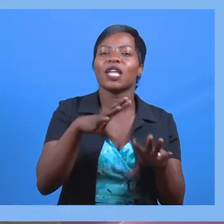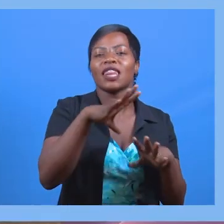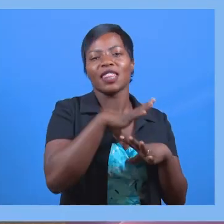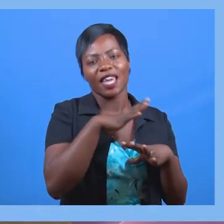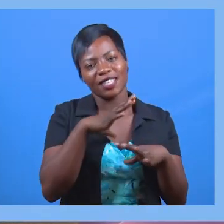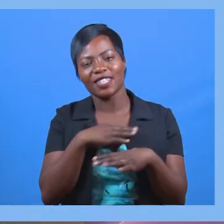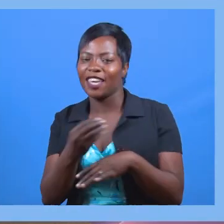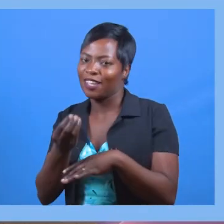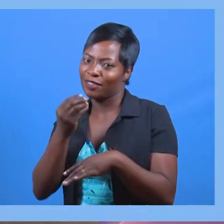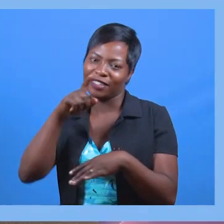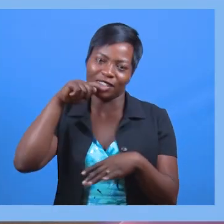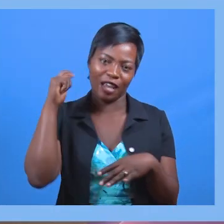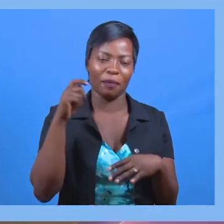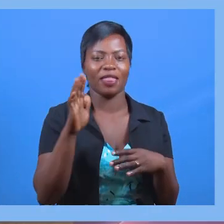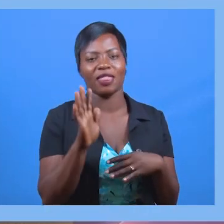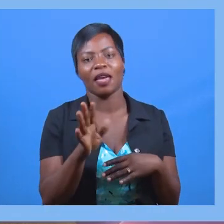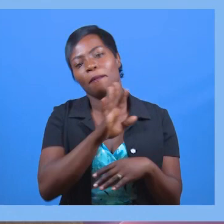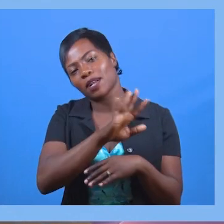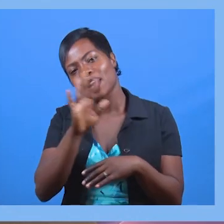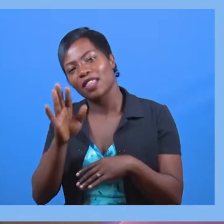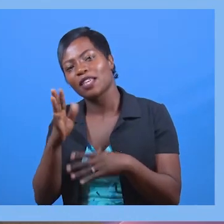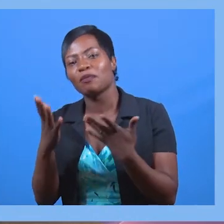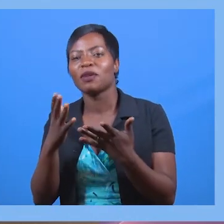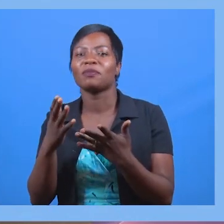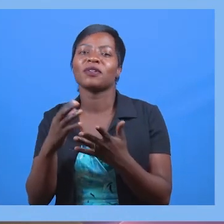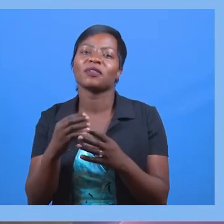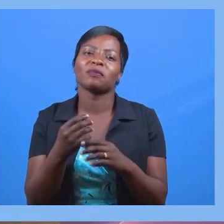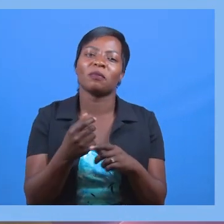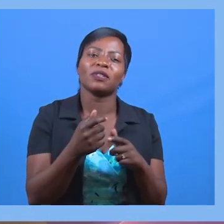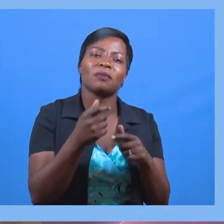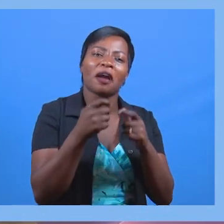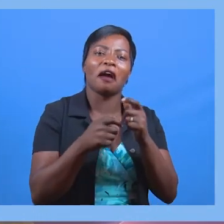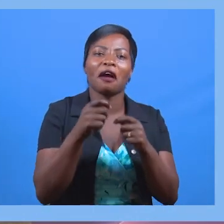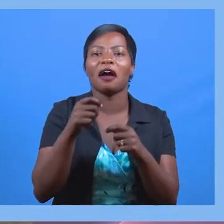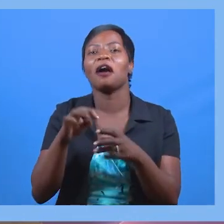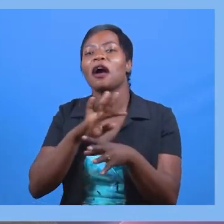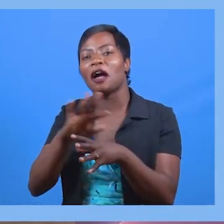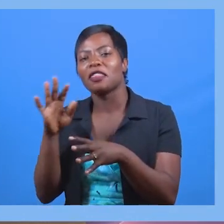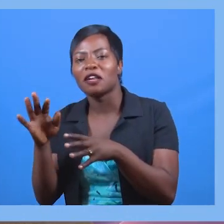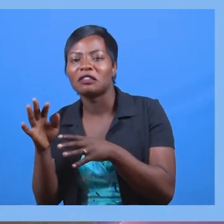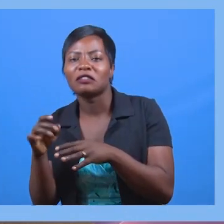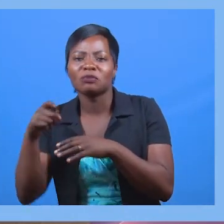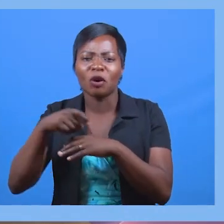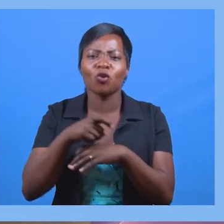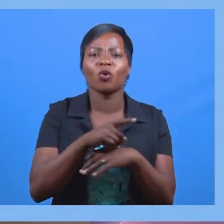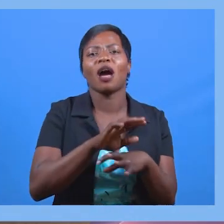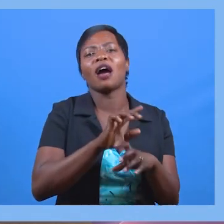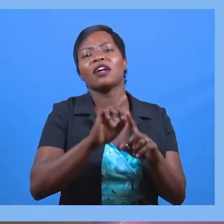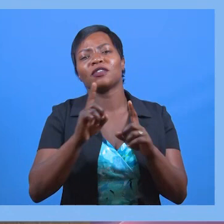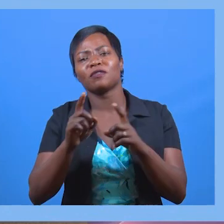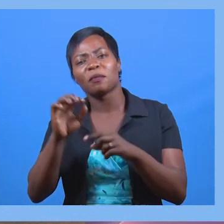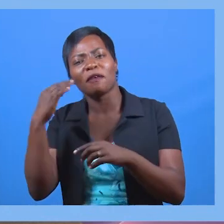patinodyawo nyama. Aya mamwe mazuva ese ate tichimboti tikabata kumukaka, tikabatawo kumadora, tikabatawo